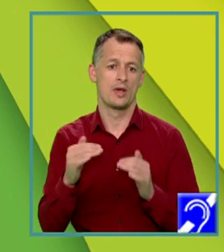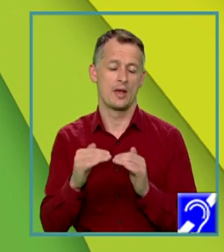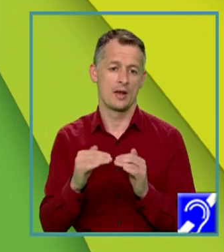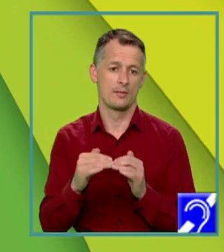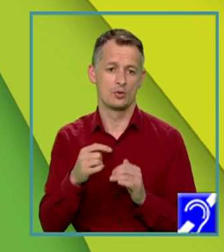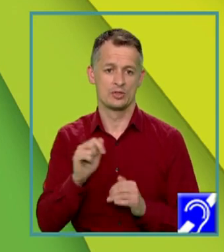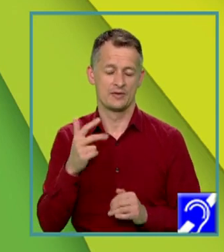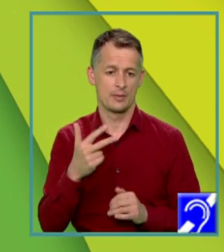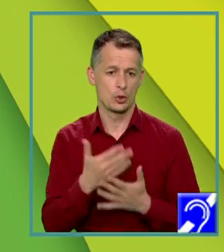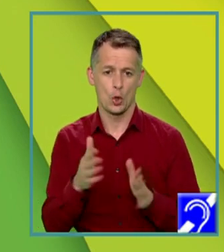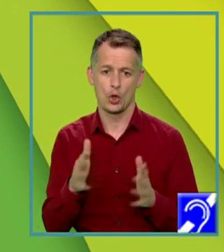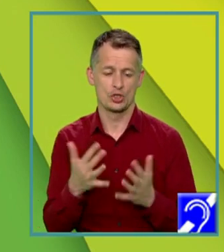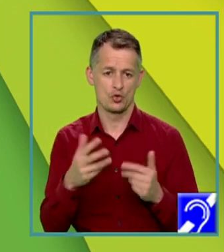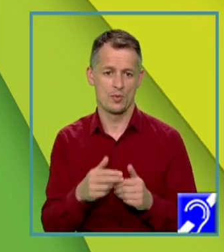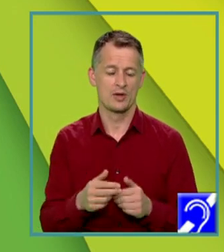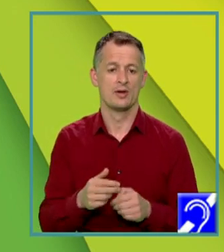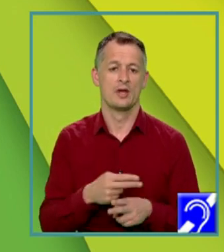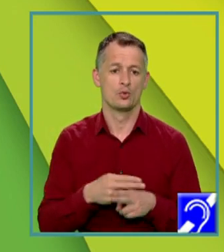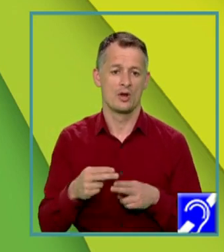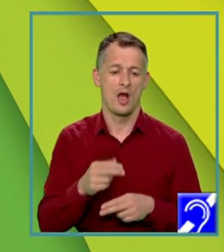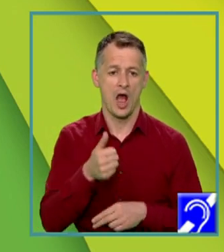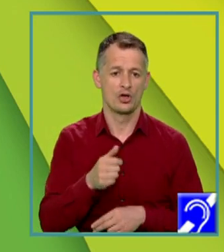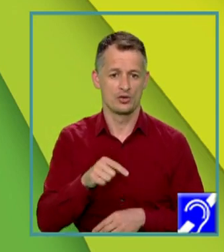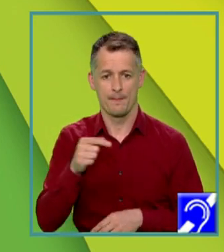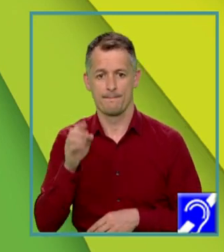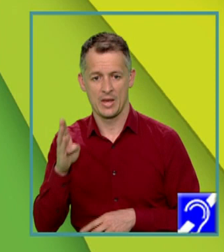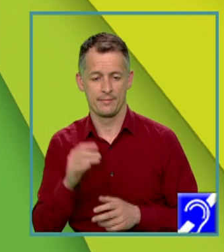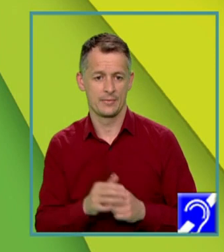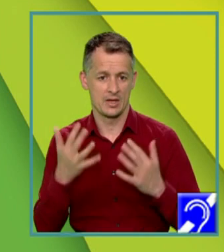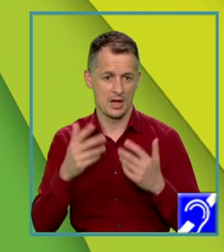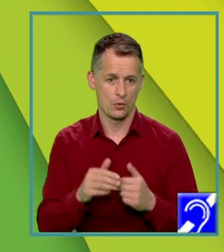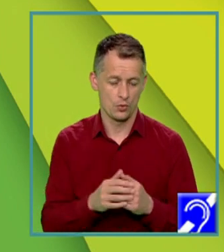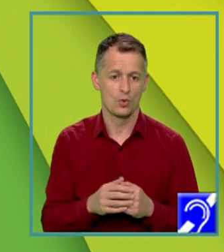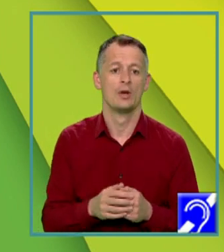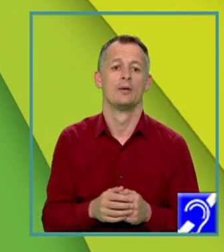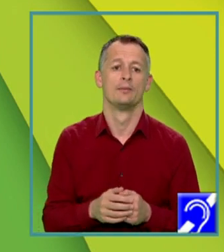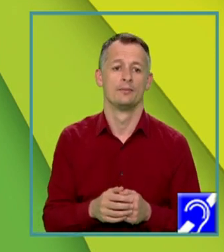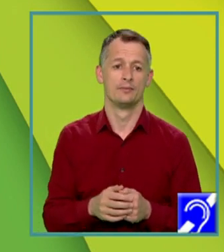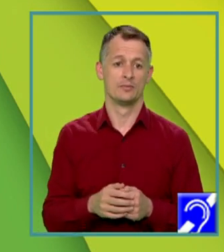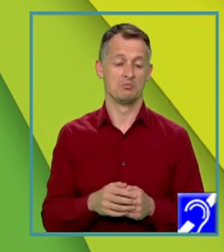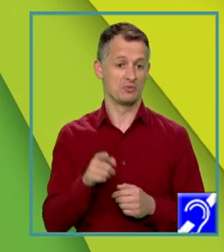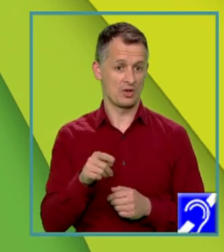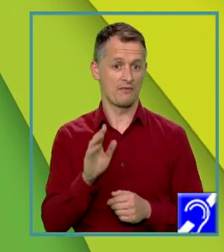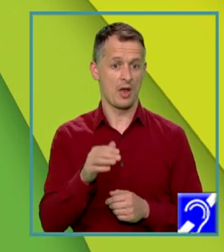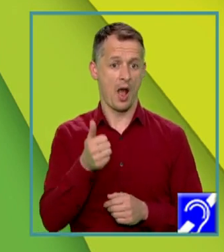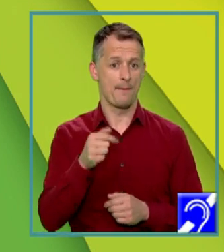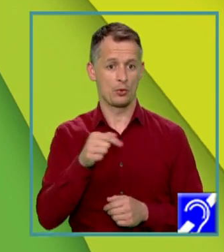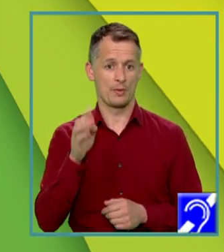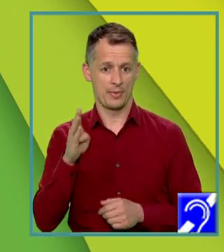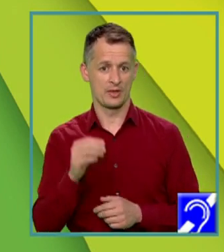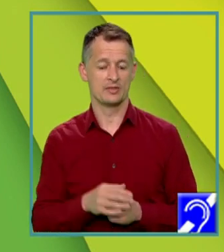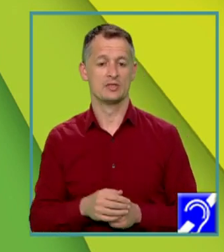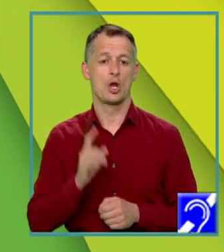pentru orice numere naturale nenule a și b calculăm matricea a minus b și obținem o matrice